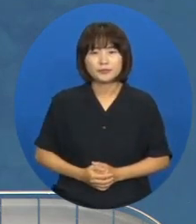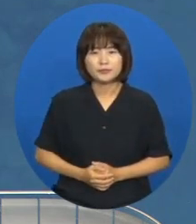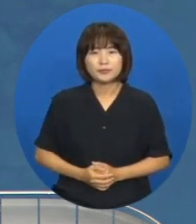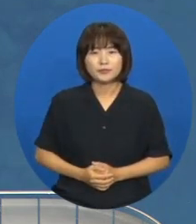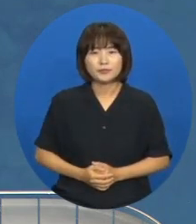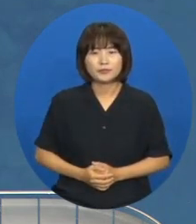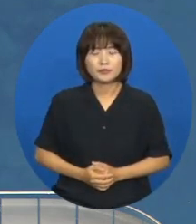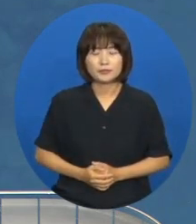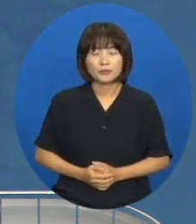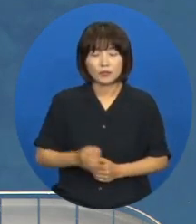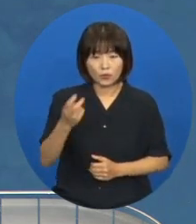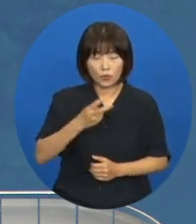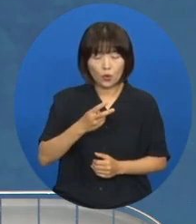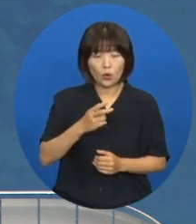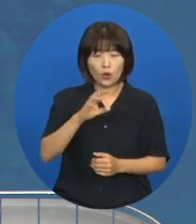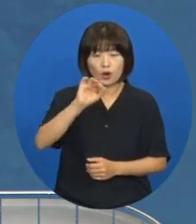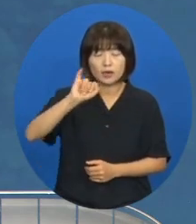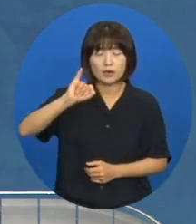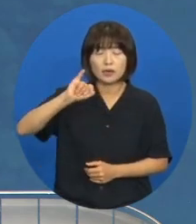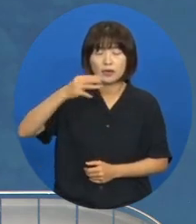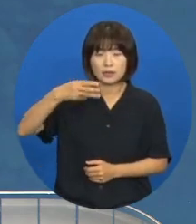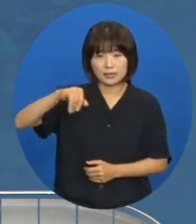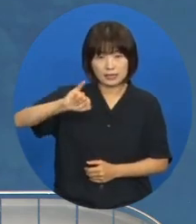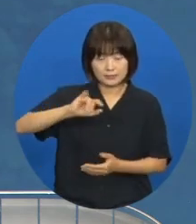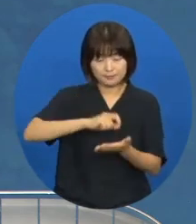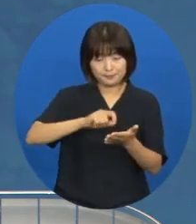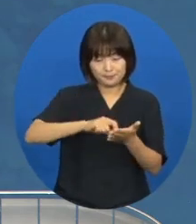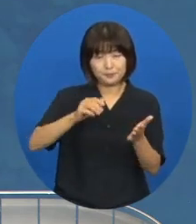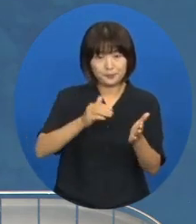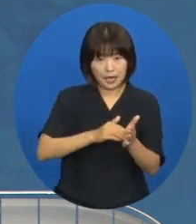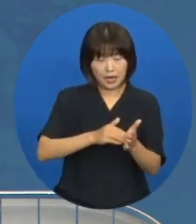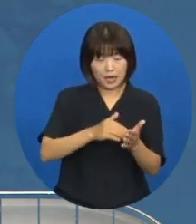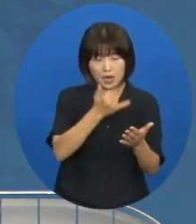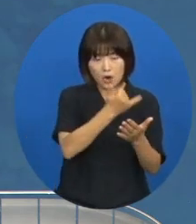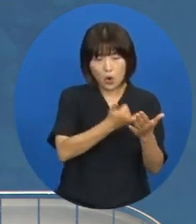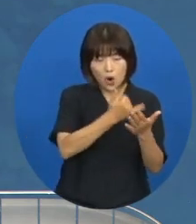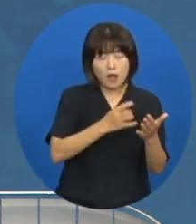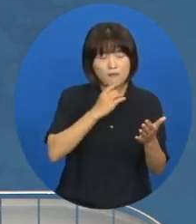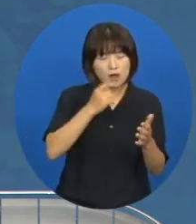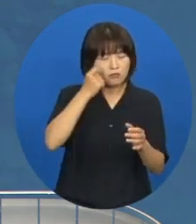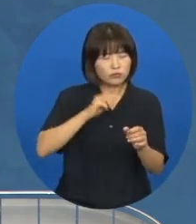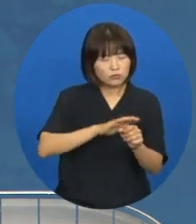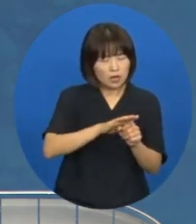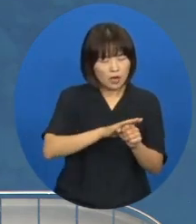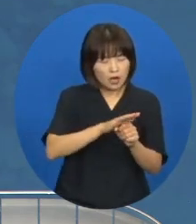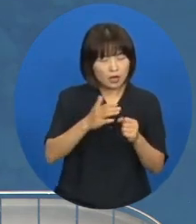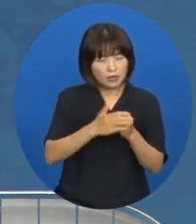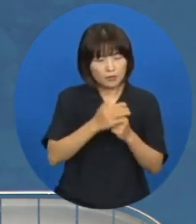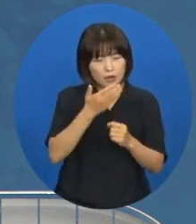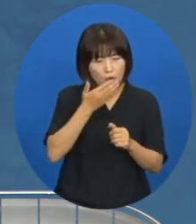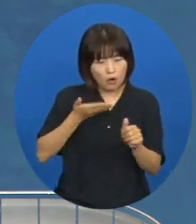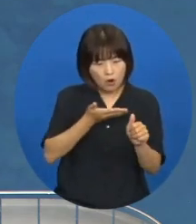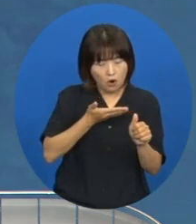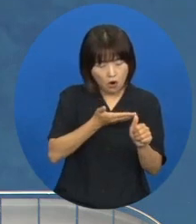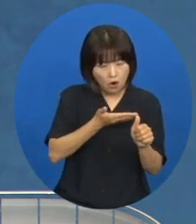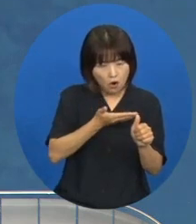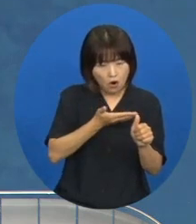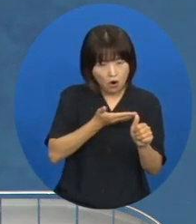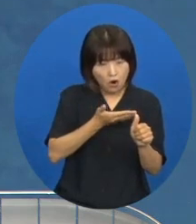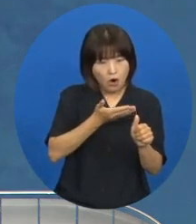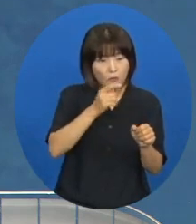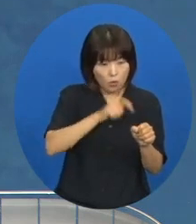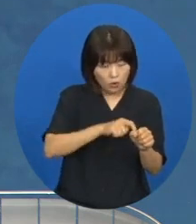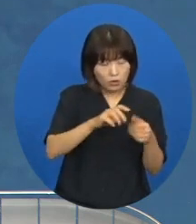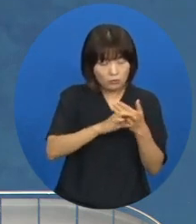그리고는 일기를 쓰셨습니다. 그냥 고아만 불쌍해서 먹여 살리려고 했다면 굳이 일기까지 쓸